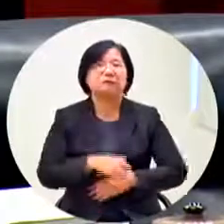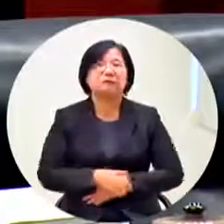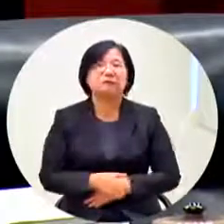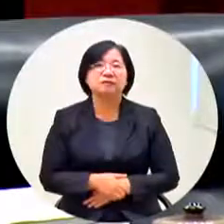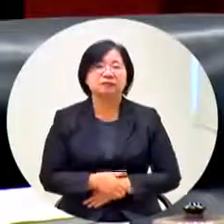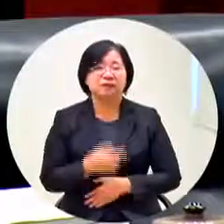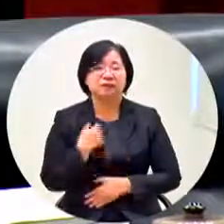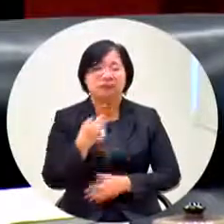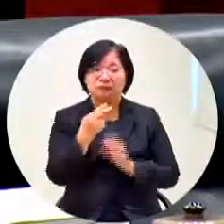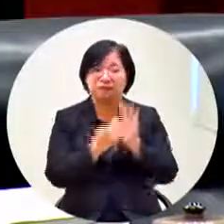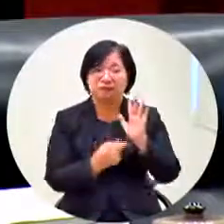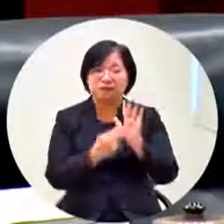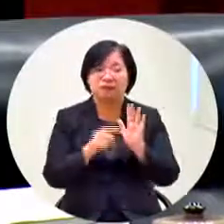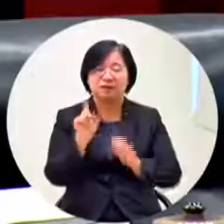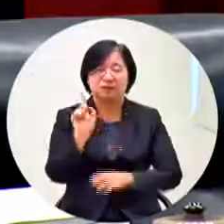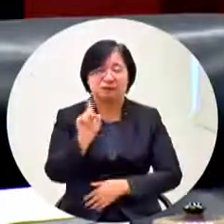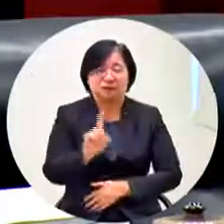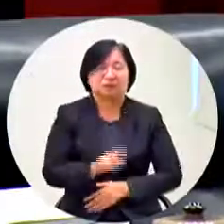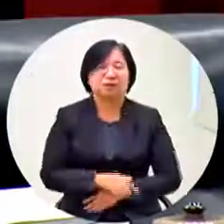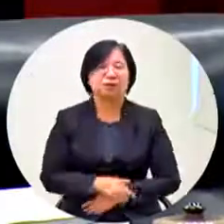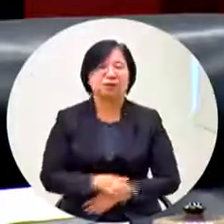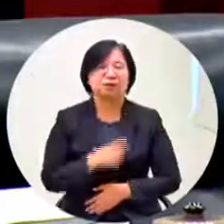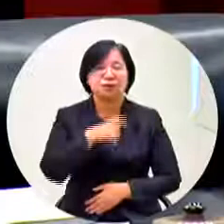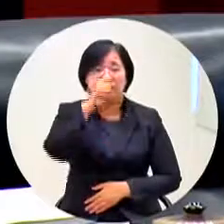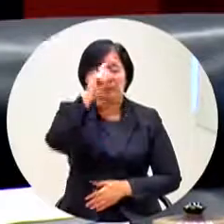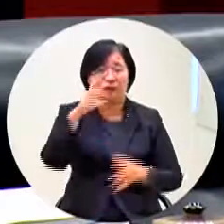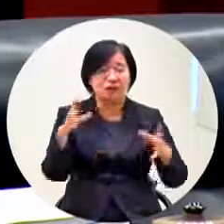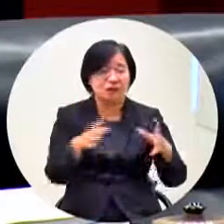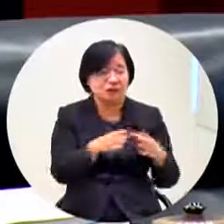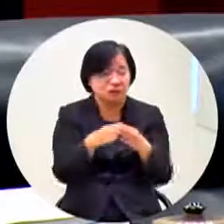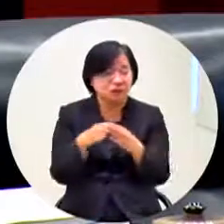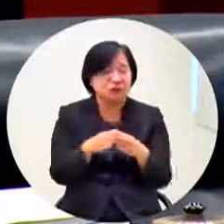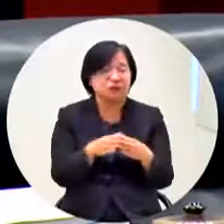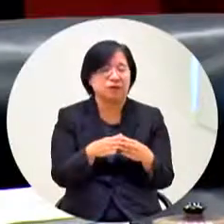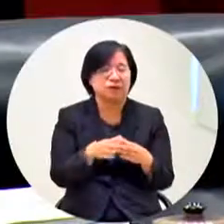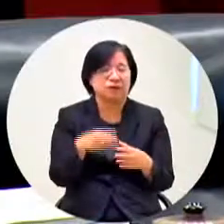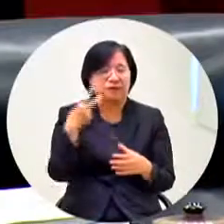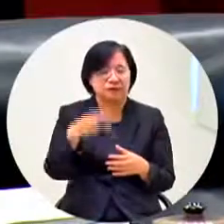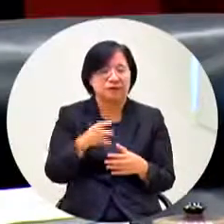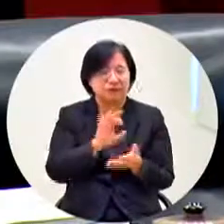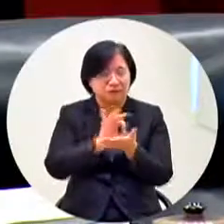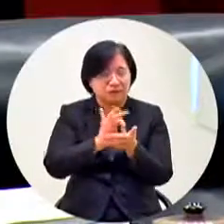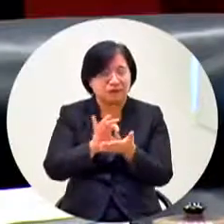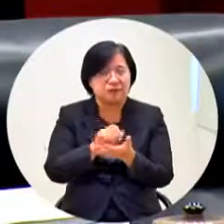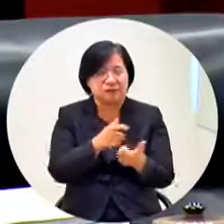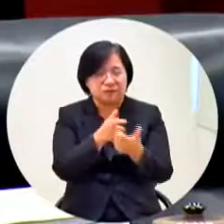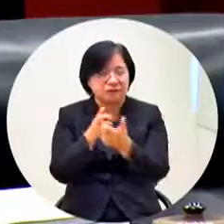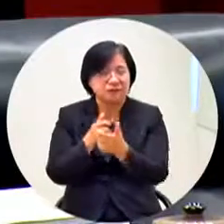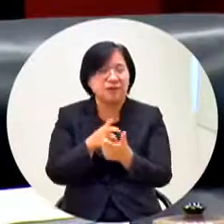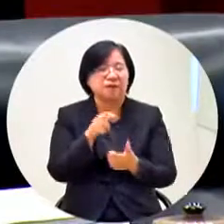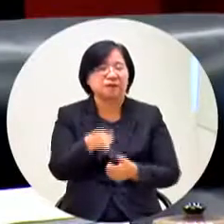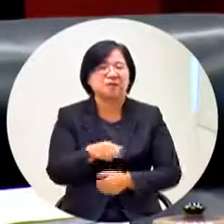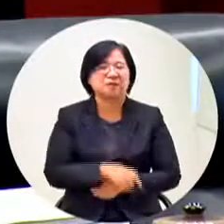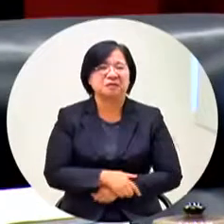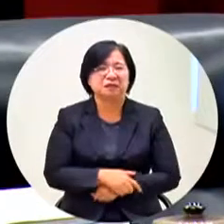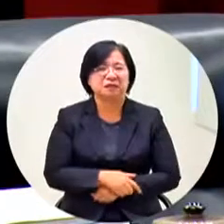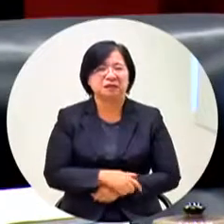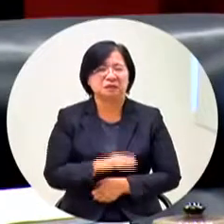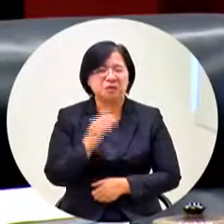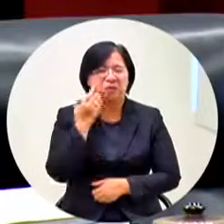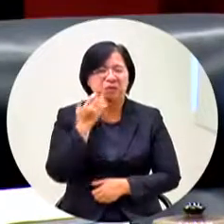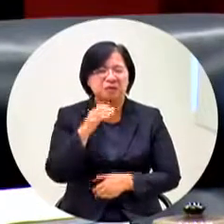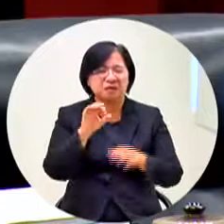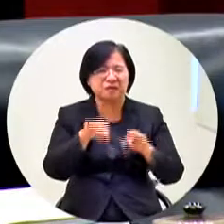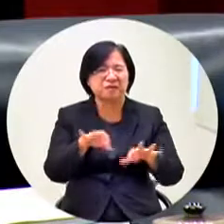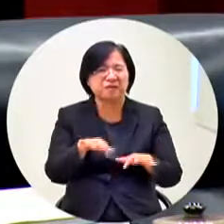是，我希望合群要能够好好的再利用，不然真的太可惜了。那个目前要